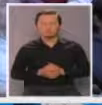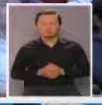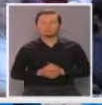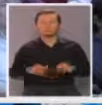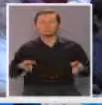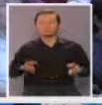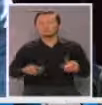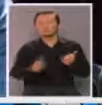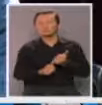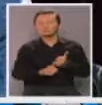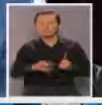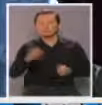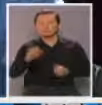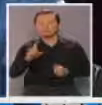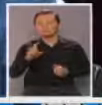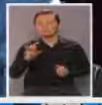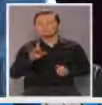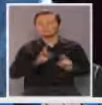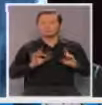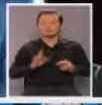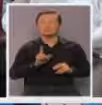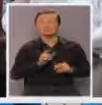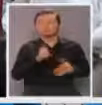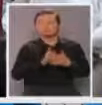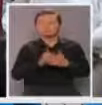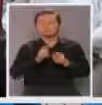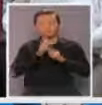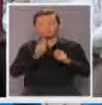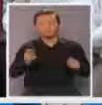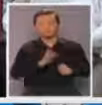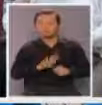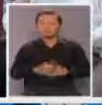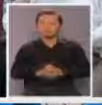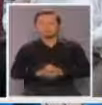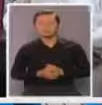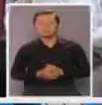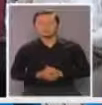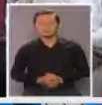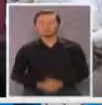Секретарь районного маслихата Мухтар Кенганов вручил награды медицинским работникам.